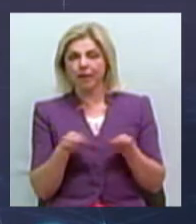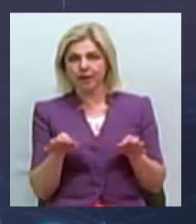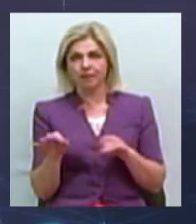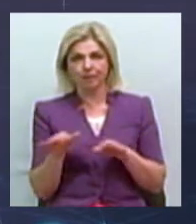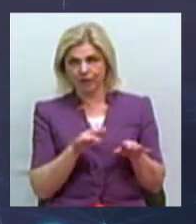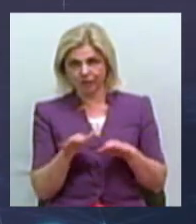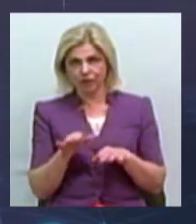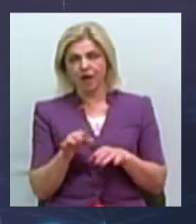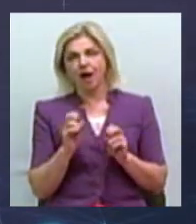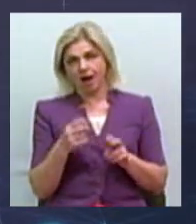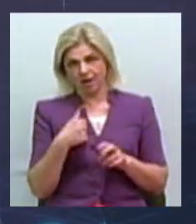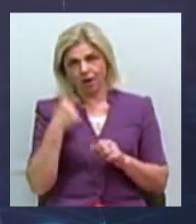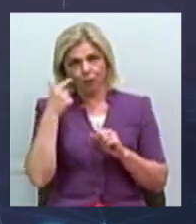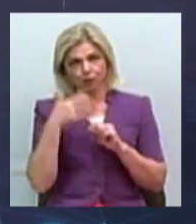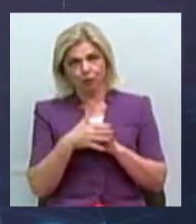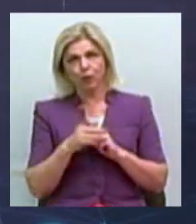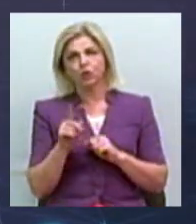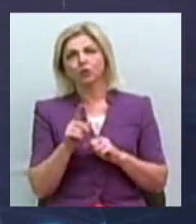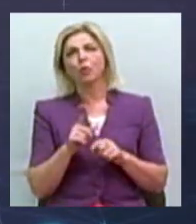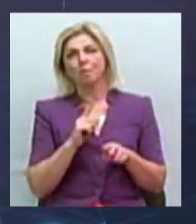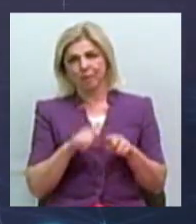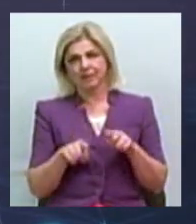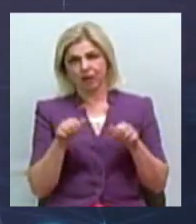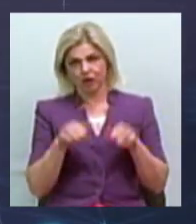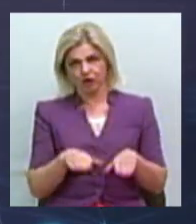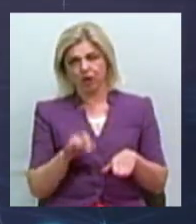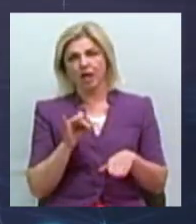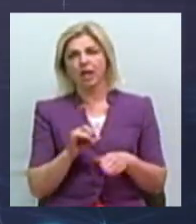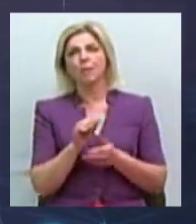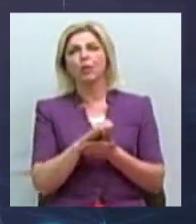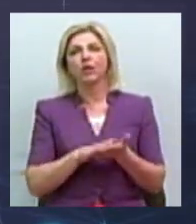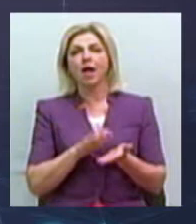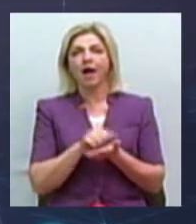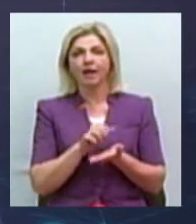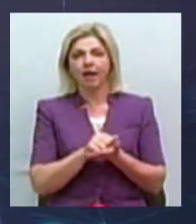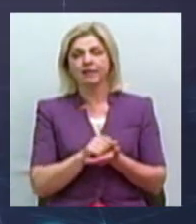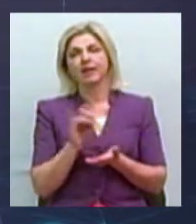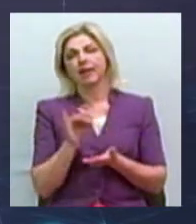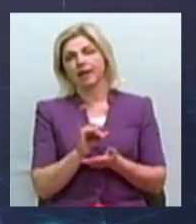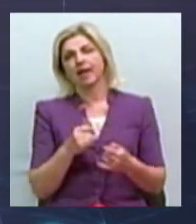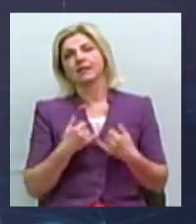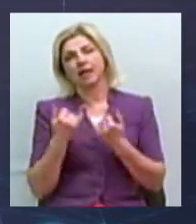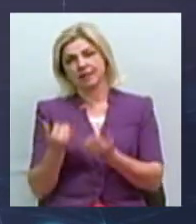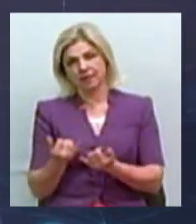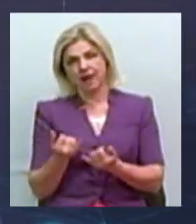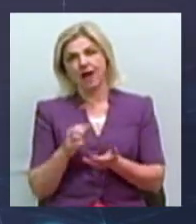процедури, наскільки я зрозумів, тобто, що це все вирішувалося простіше. І подовження оренди, і надання.